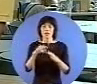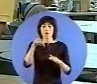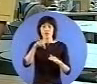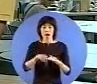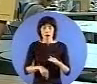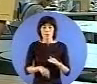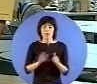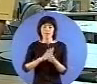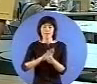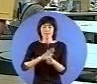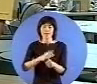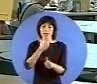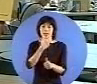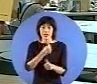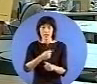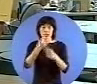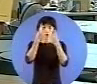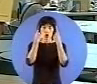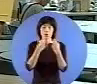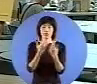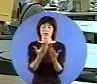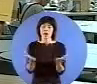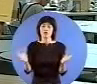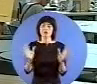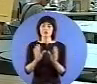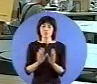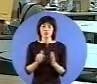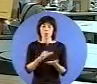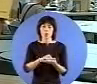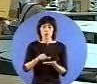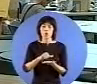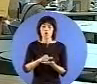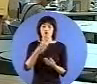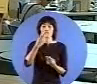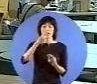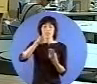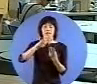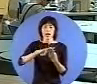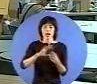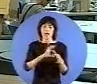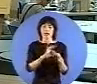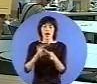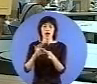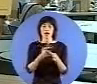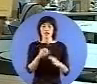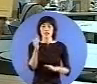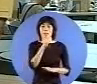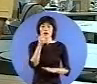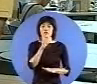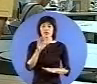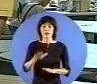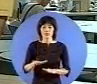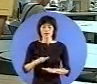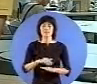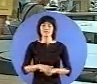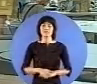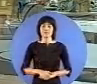に立ちたい、そんな個人やグループを登録しているのがこの三田つながりバンクです。